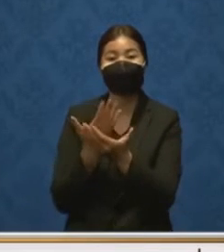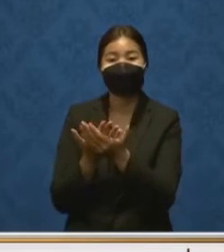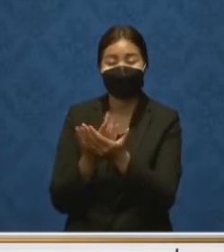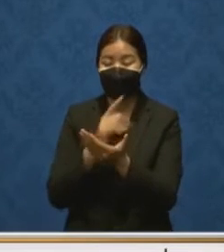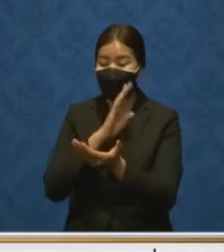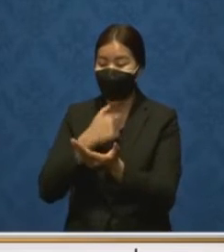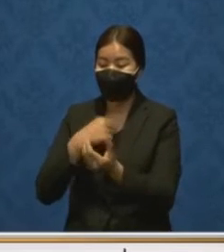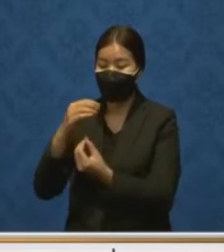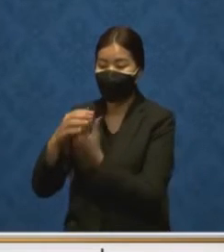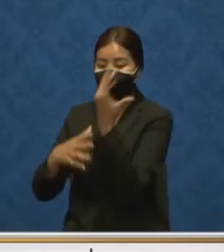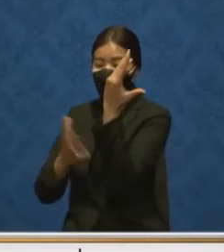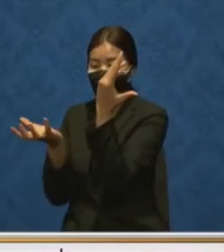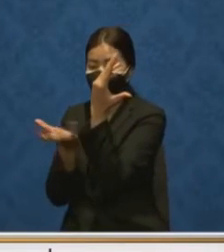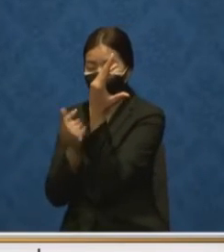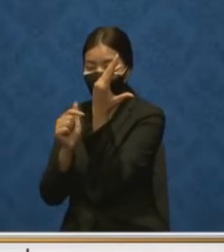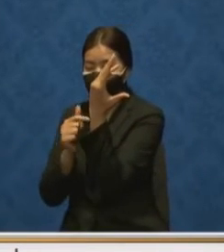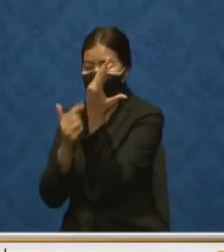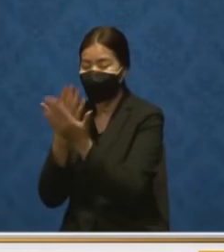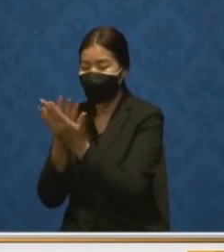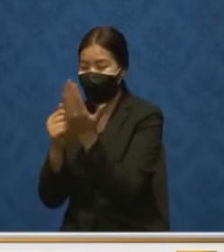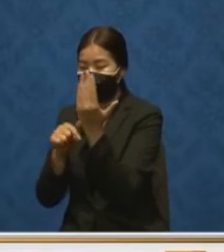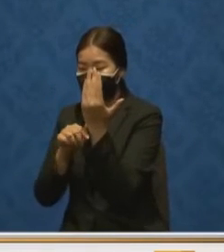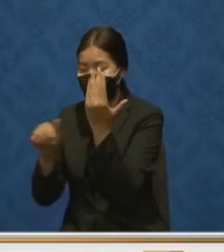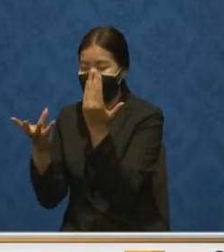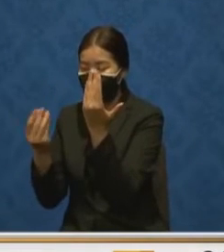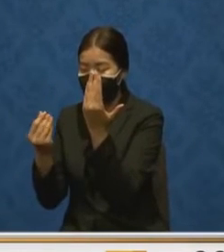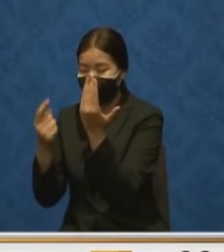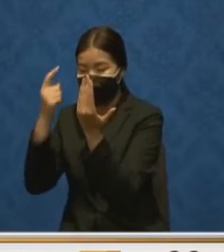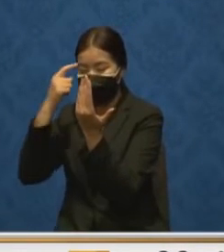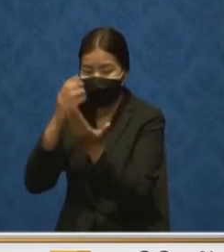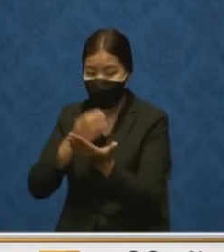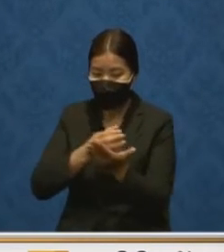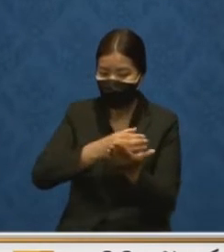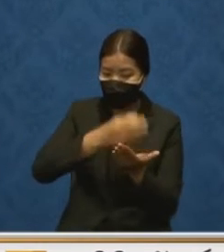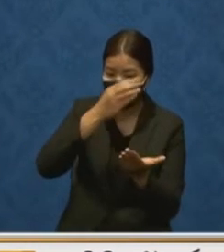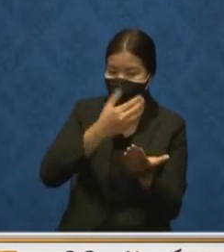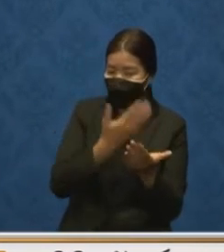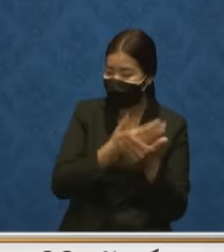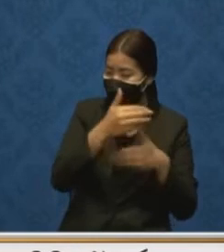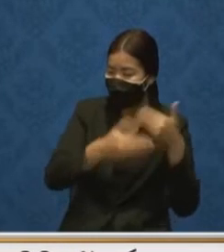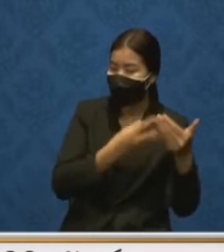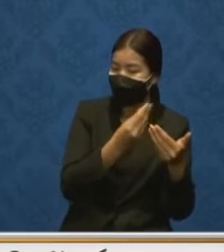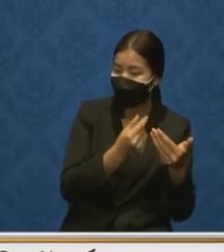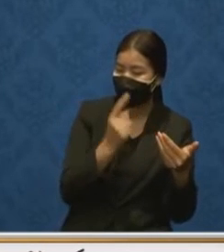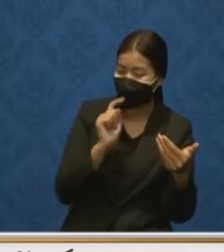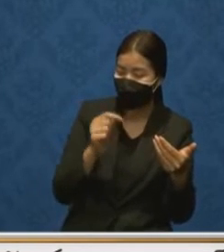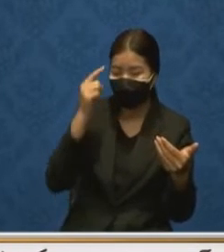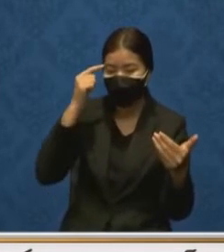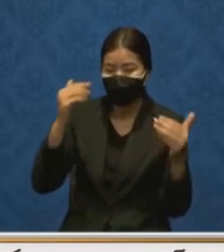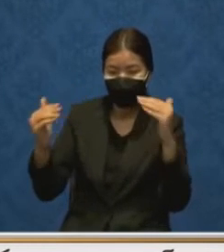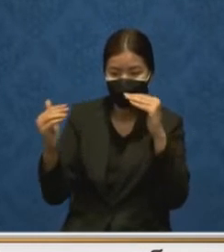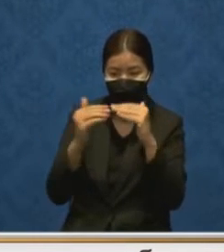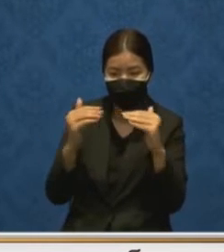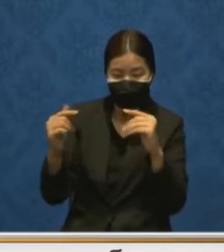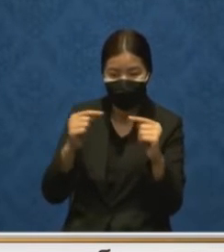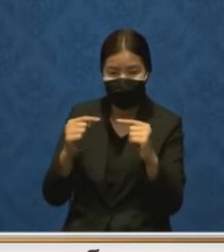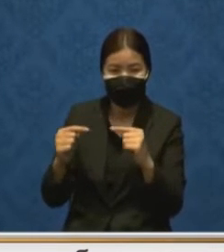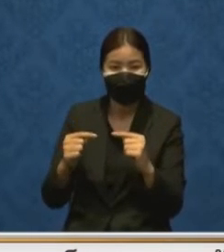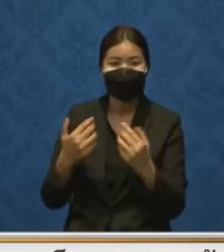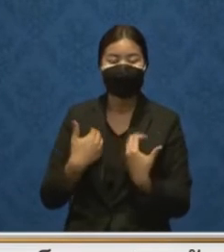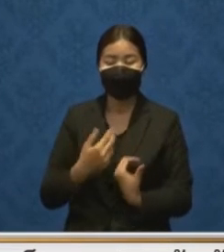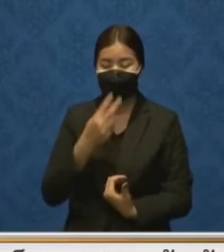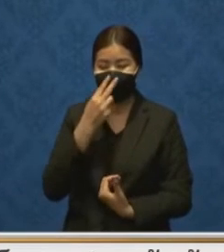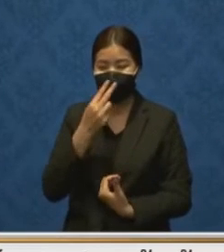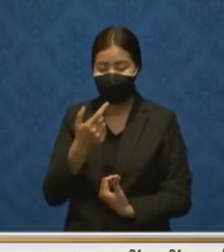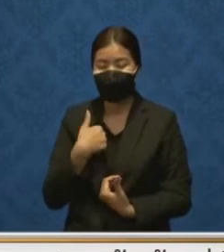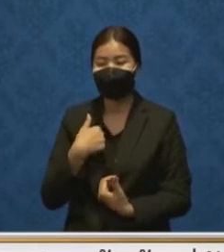าถ้าปามโล่เท่านี้น้มนปามขวดต้องโล่และไม่เกินเท่านี้แต่ปัจจุบันนี้เราก็ขอคามรวมมอกำ